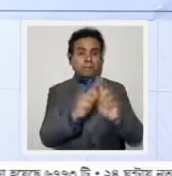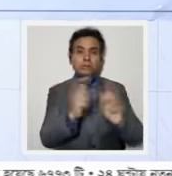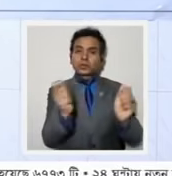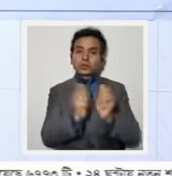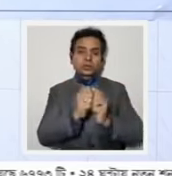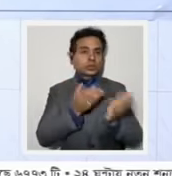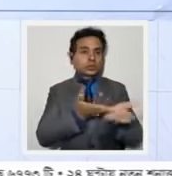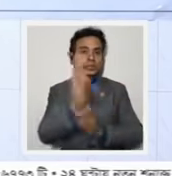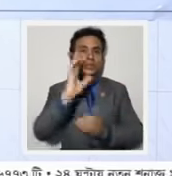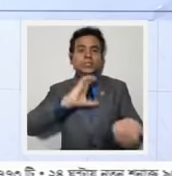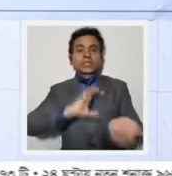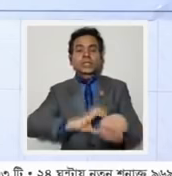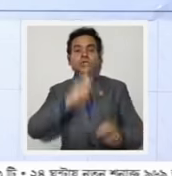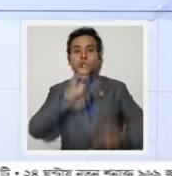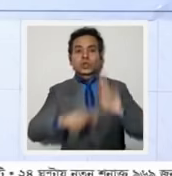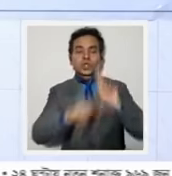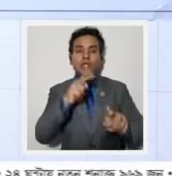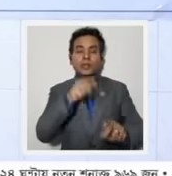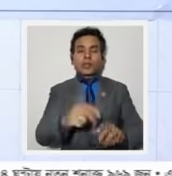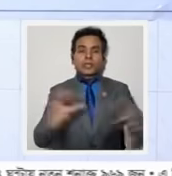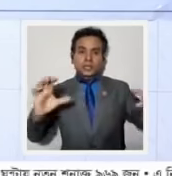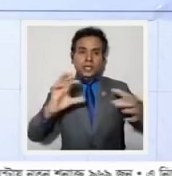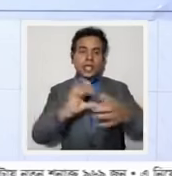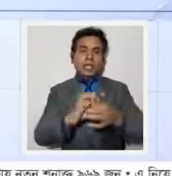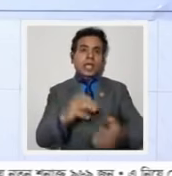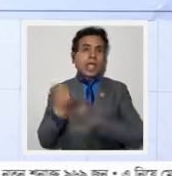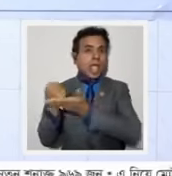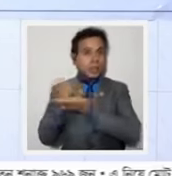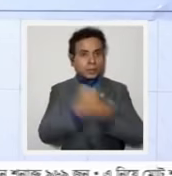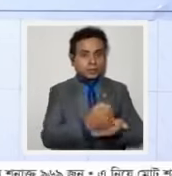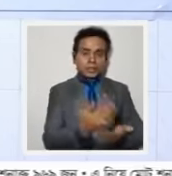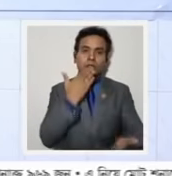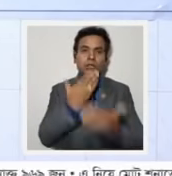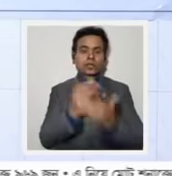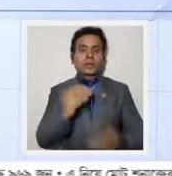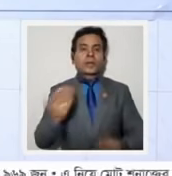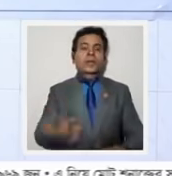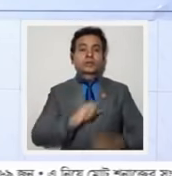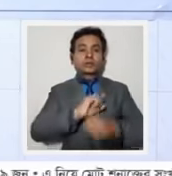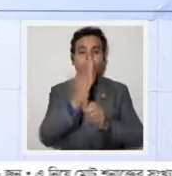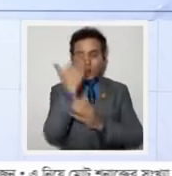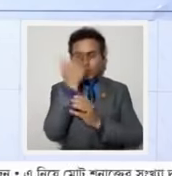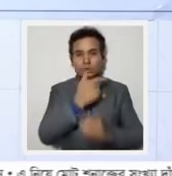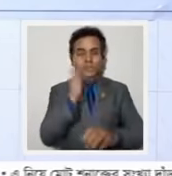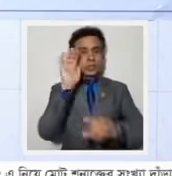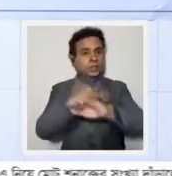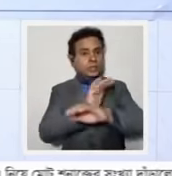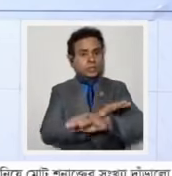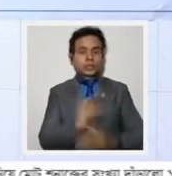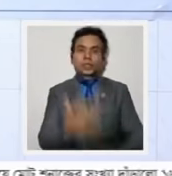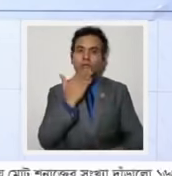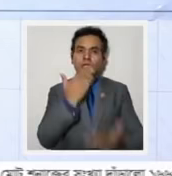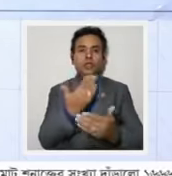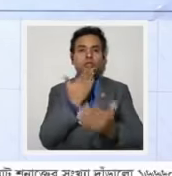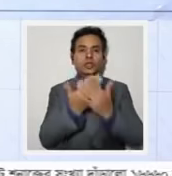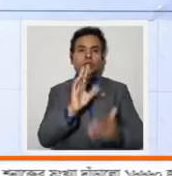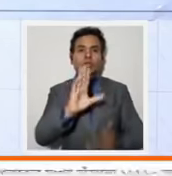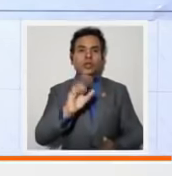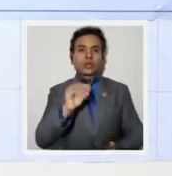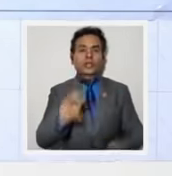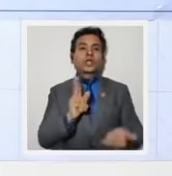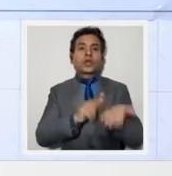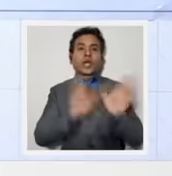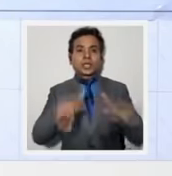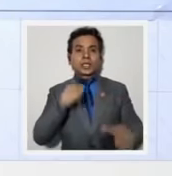তারা নিজ উদ্যোগে পিসিআর ল্যাব স্থাপন করেছেন এবং স্বাস্থ্য মন্ত্রণালয় তথা স্বাস্থ্য অধিদপ্তরকে সহযোগিতা করছেন